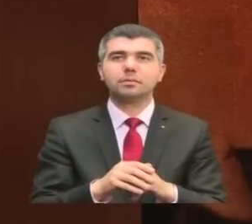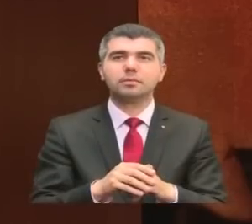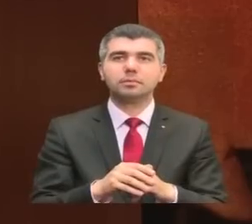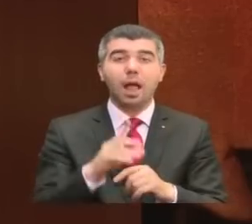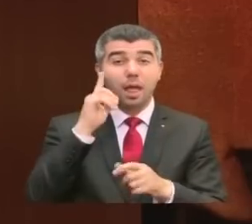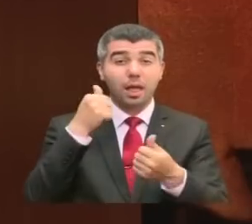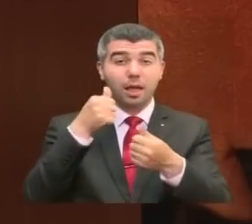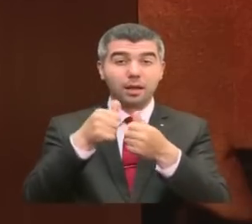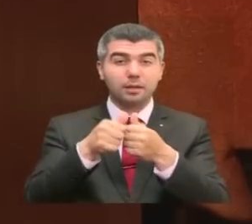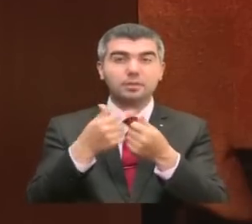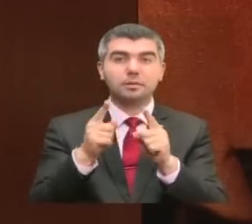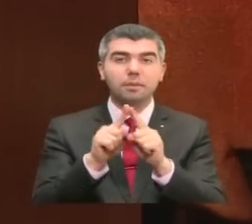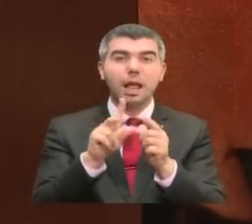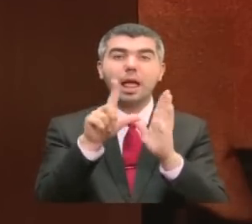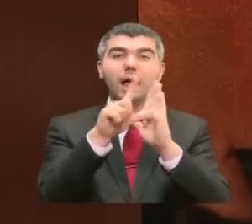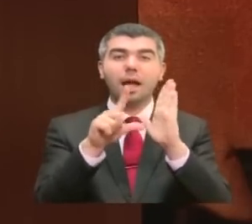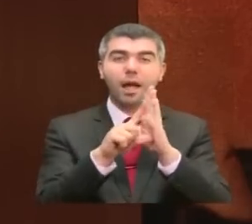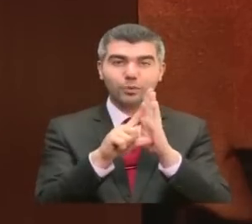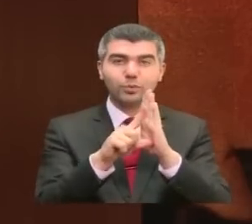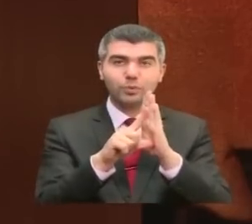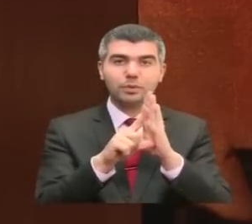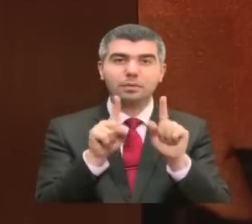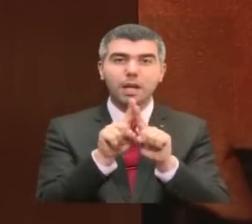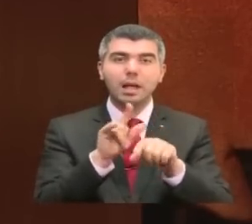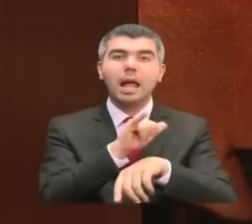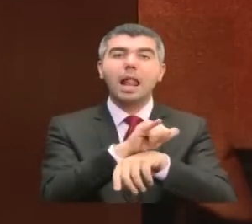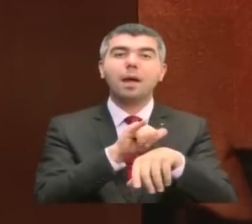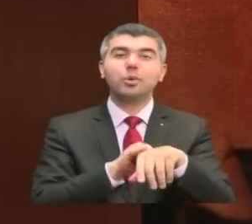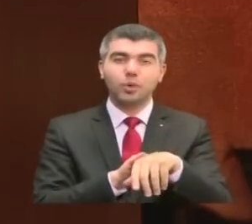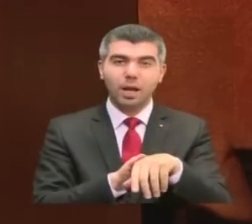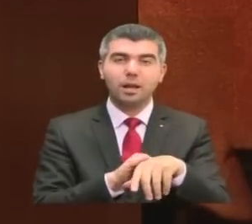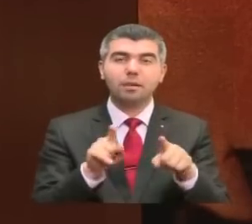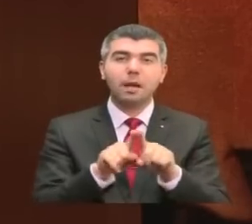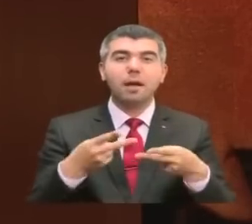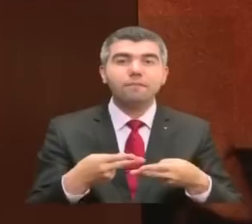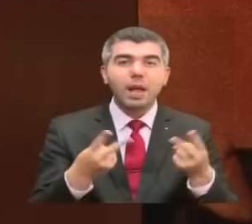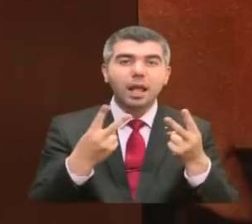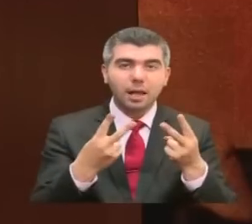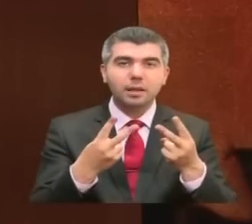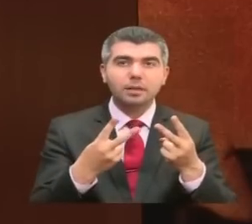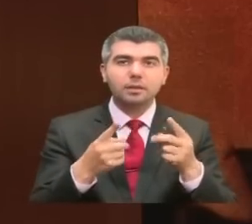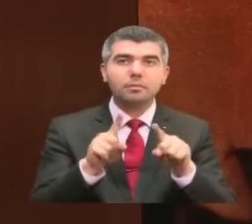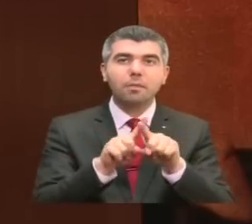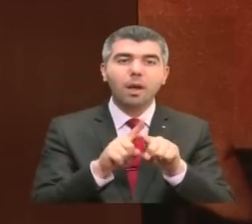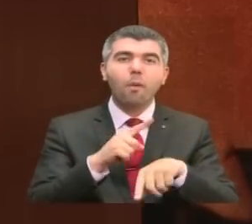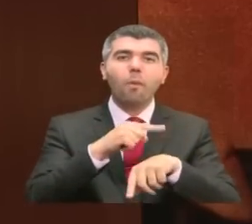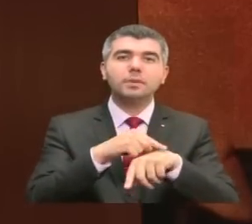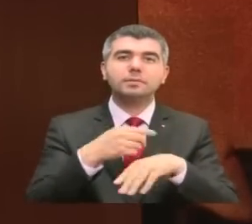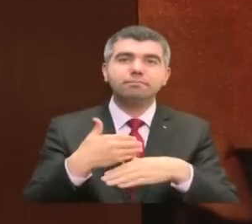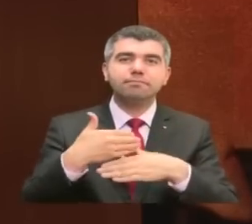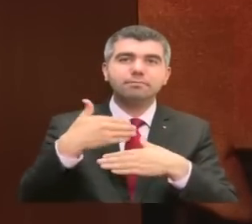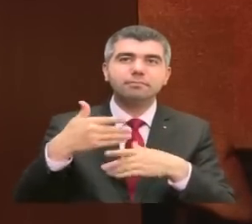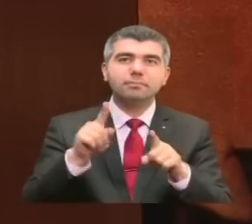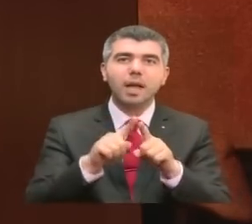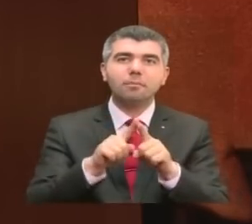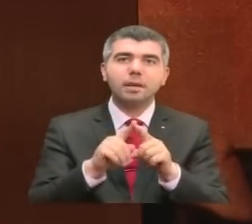مدونه التغطيه الصحيه في مادتها الخامسه فتحت الامكانيه دي التمديد الاستفاده ديال المنخرطين في